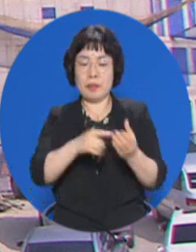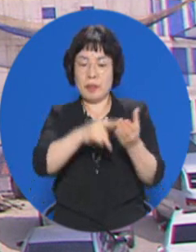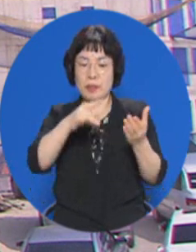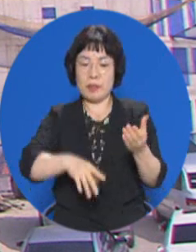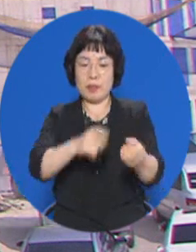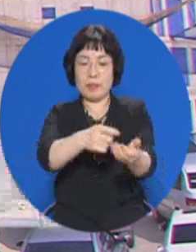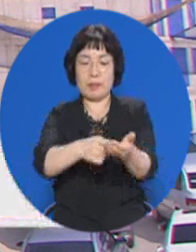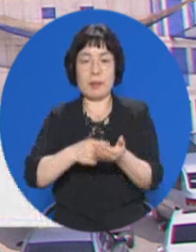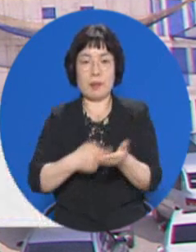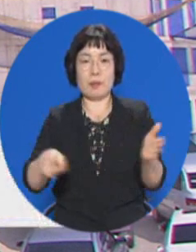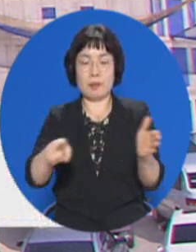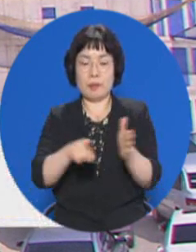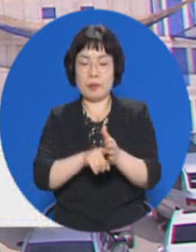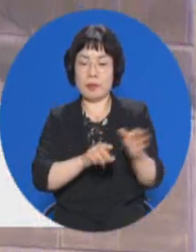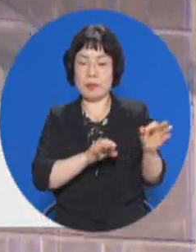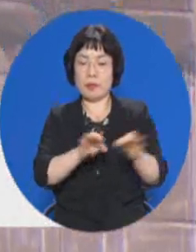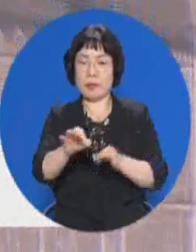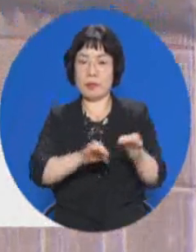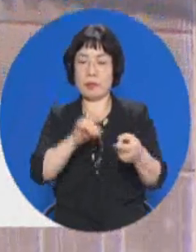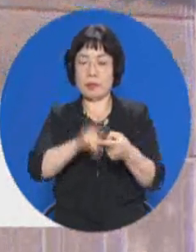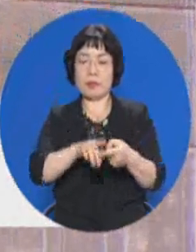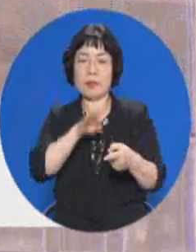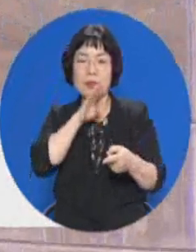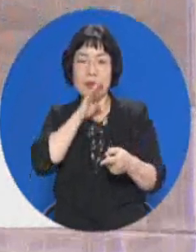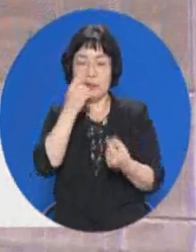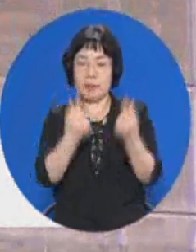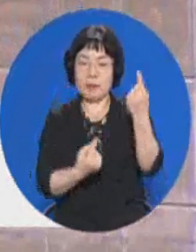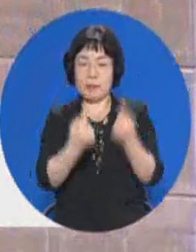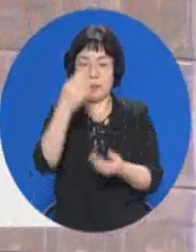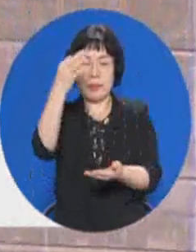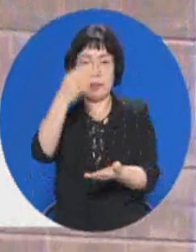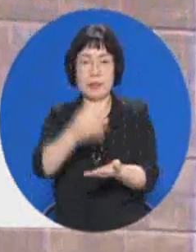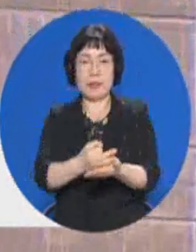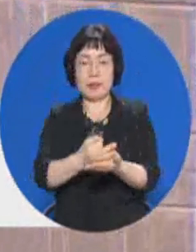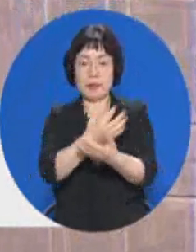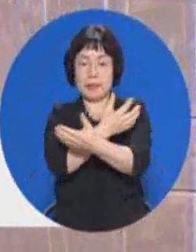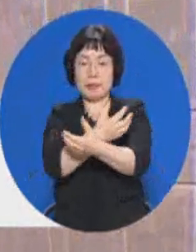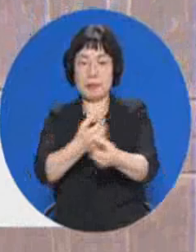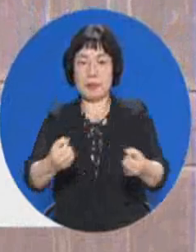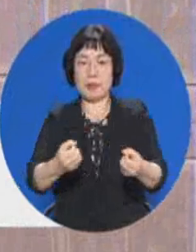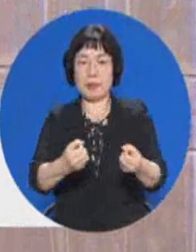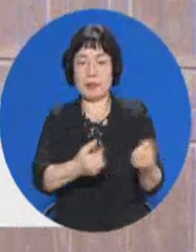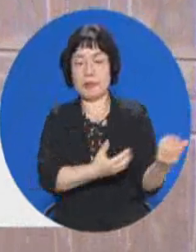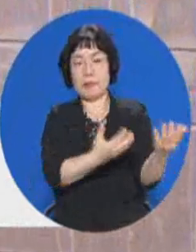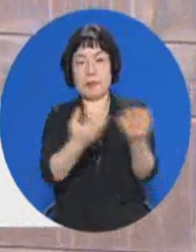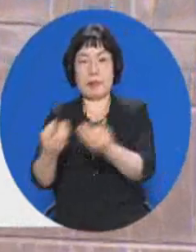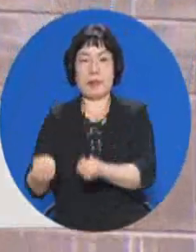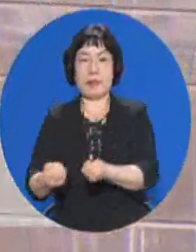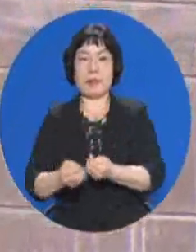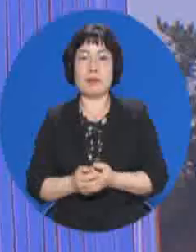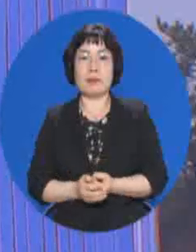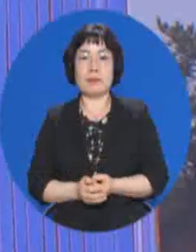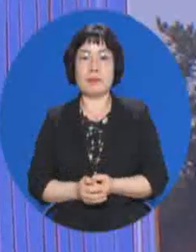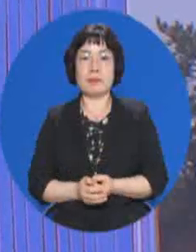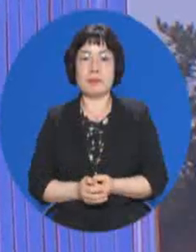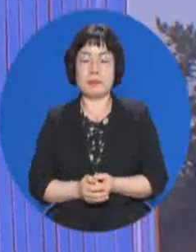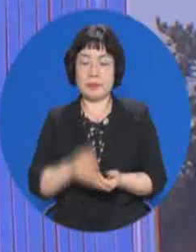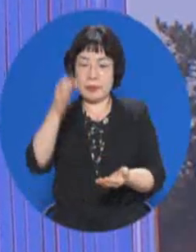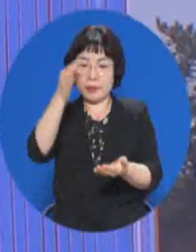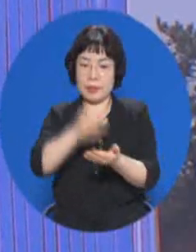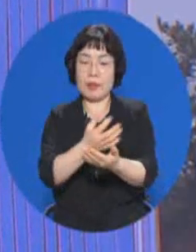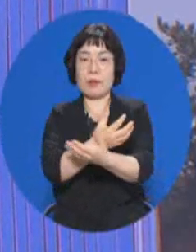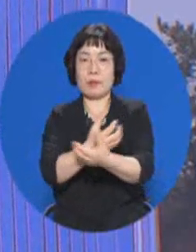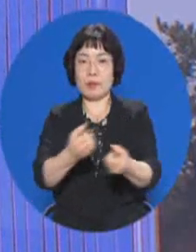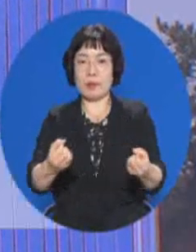적게 내기 위해 거래 가격을 실제보다 낮게 신고하는 이른바 다운 계약이 이루어진 것으로 보입니다. 다운이 들어간